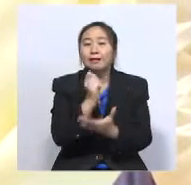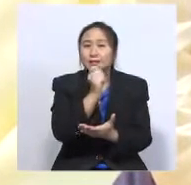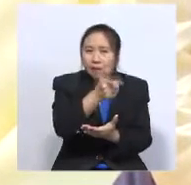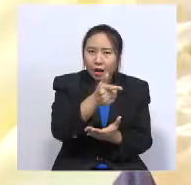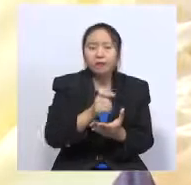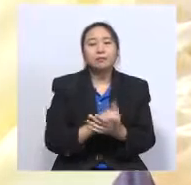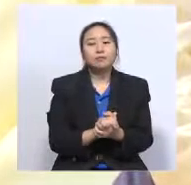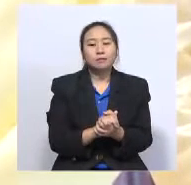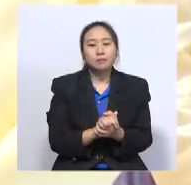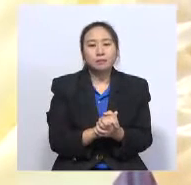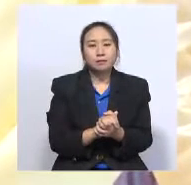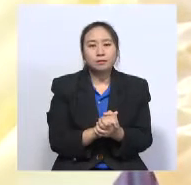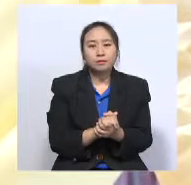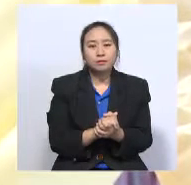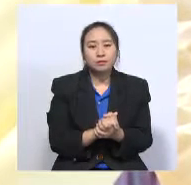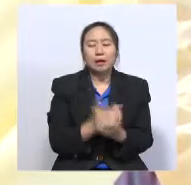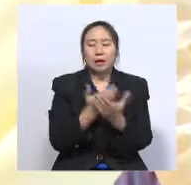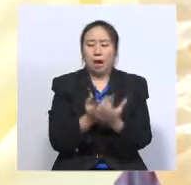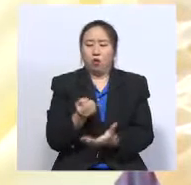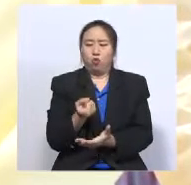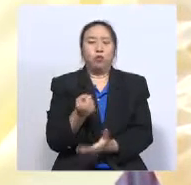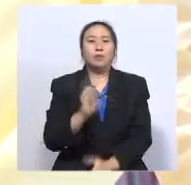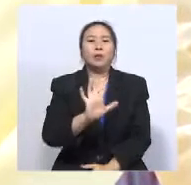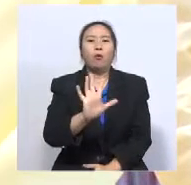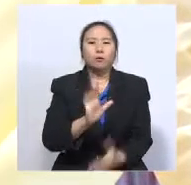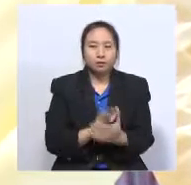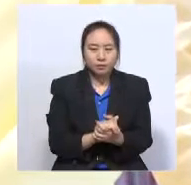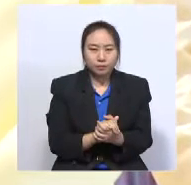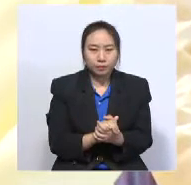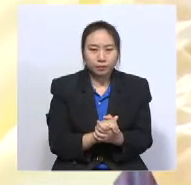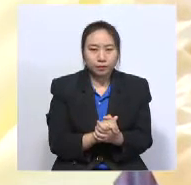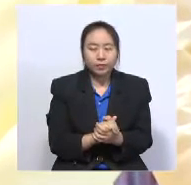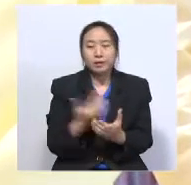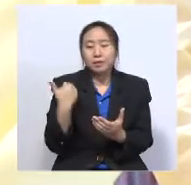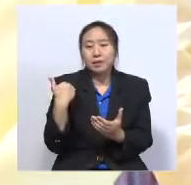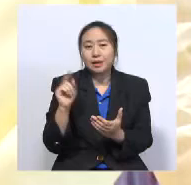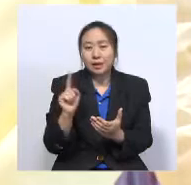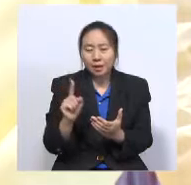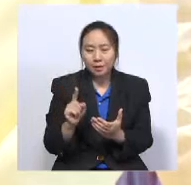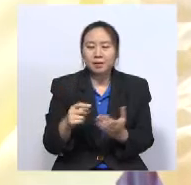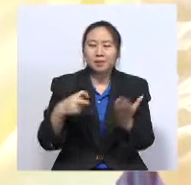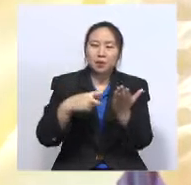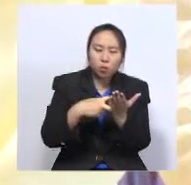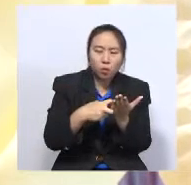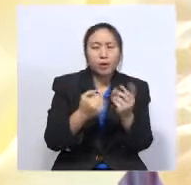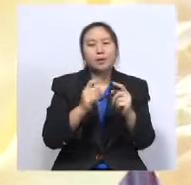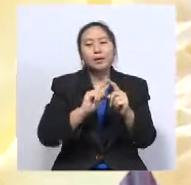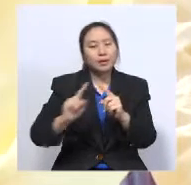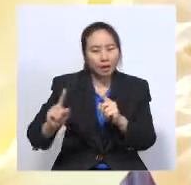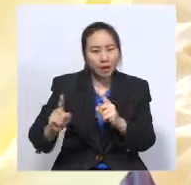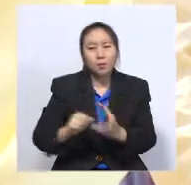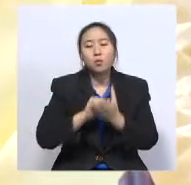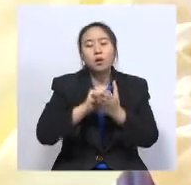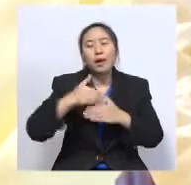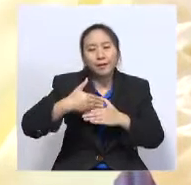ครับโดยไม่ต้องใช้เงินสดนะมีการใช้ตัวร่วมอะไรต่างเหล่านี้ที่ก็เป็นการทีละระ